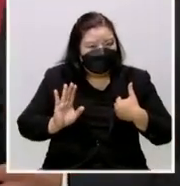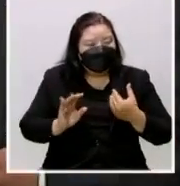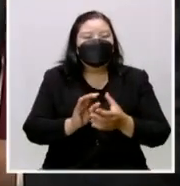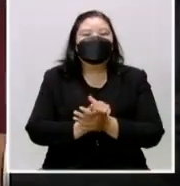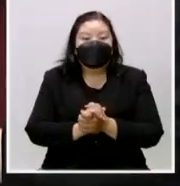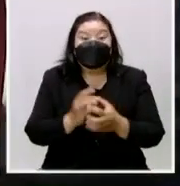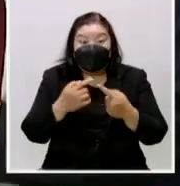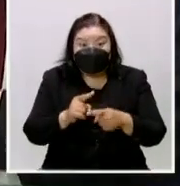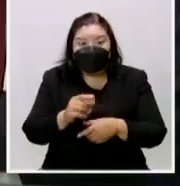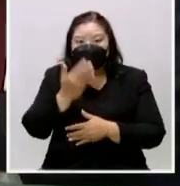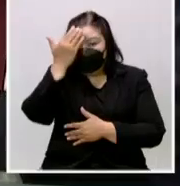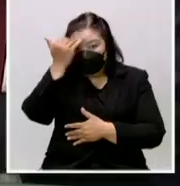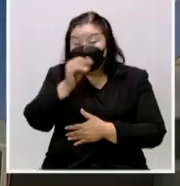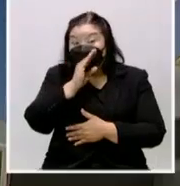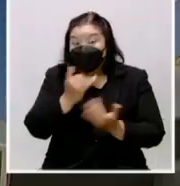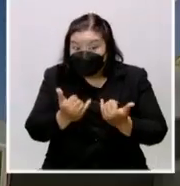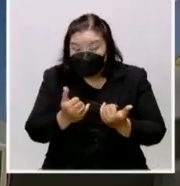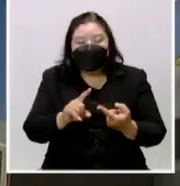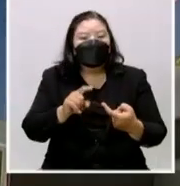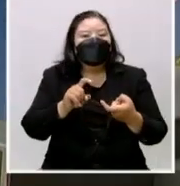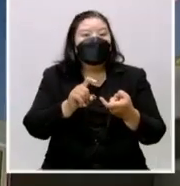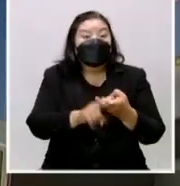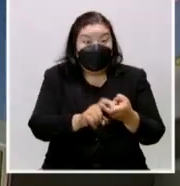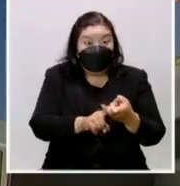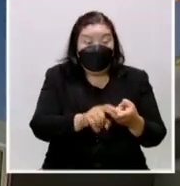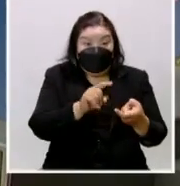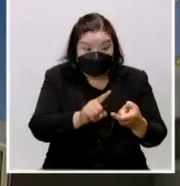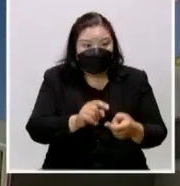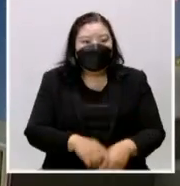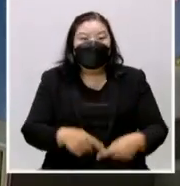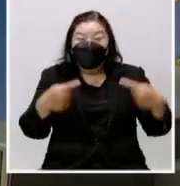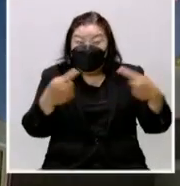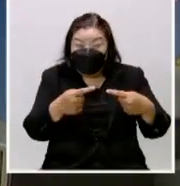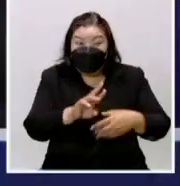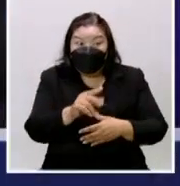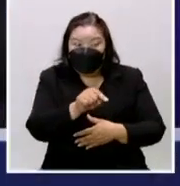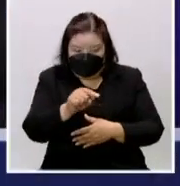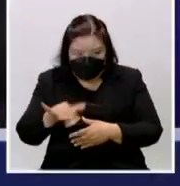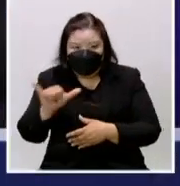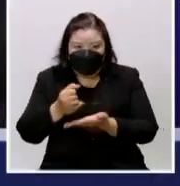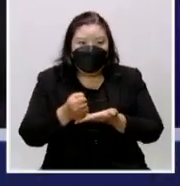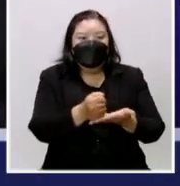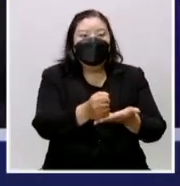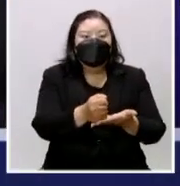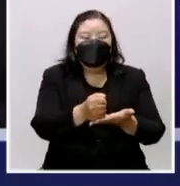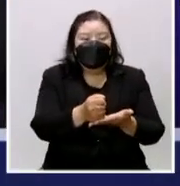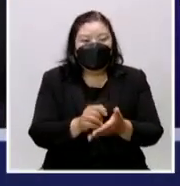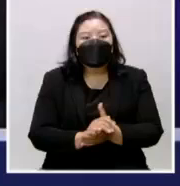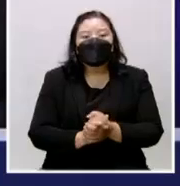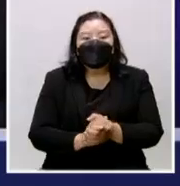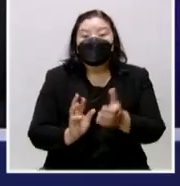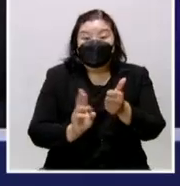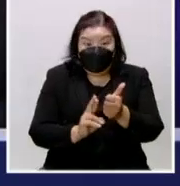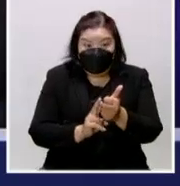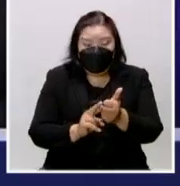ในกรณีที่รัสเซียตัดสินใจบุกยูเครนก่อนเท่านั้นขณะที่ถ้อยแถลงของสหรัฐระบุว่าผู้ช่วยรัฐมนตรีต่างประเท